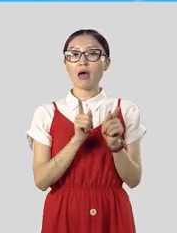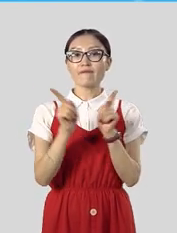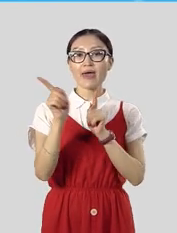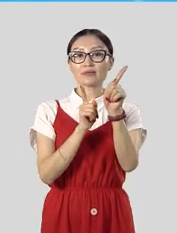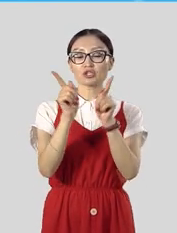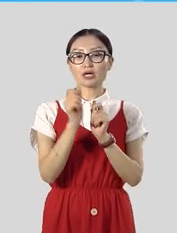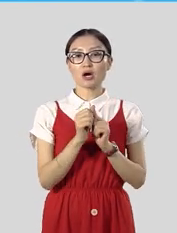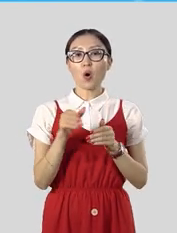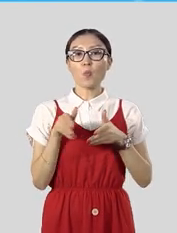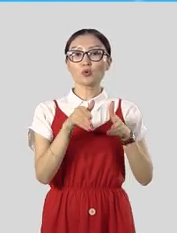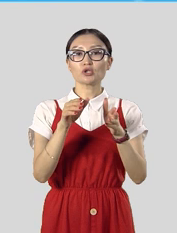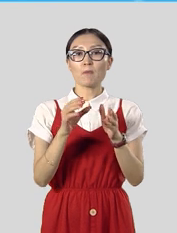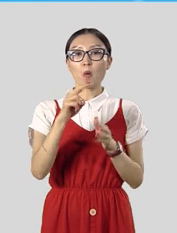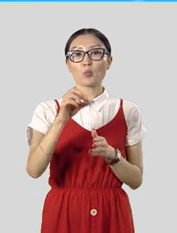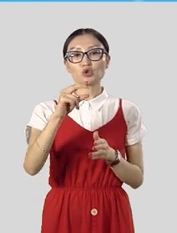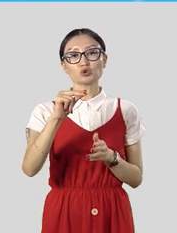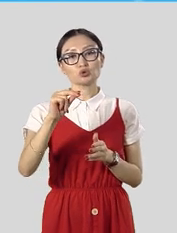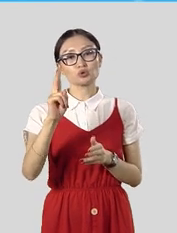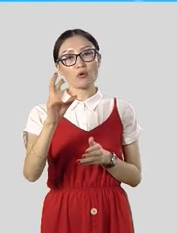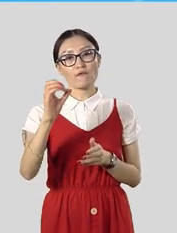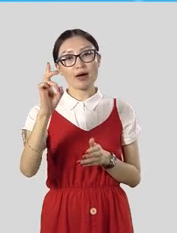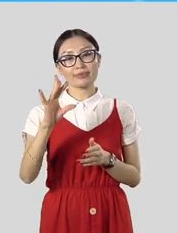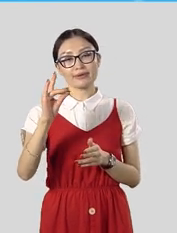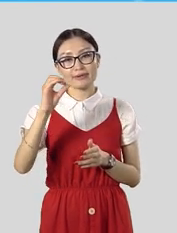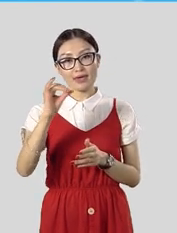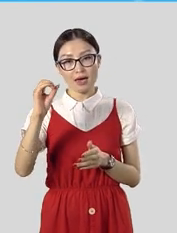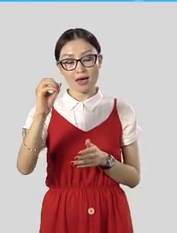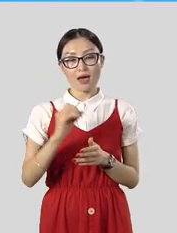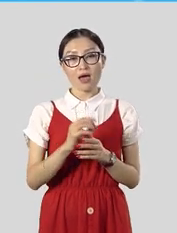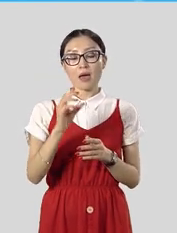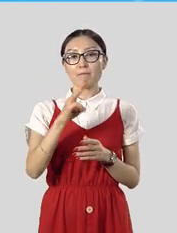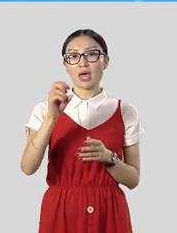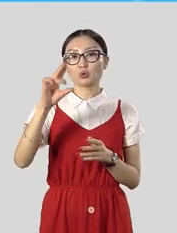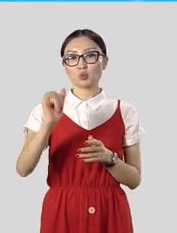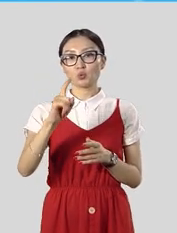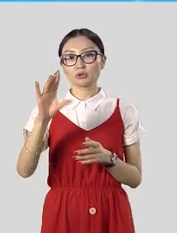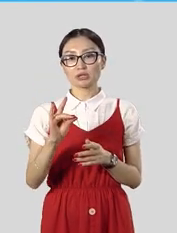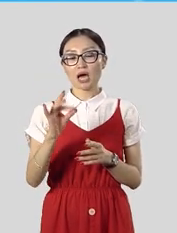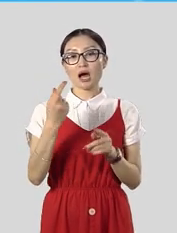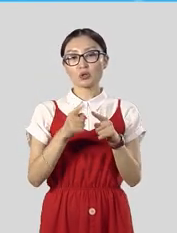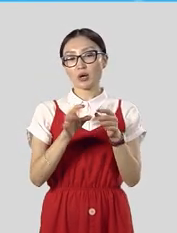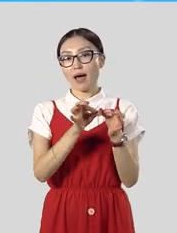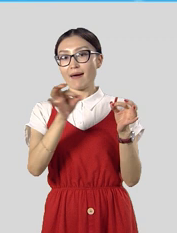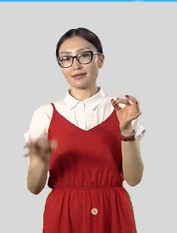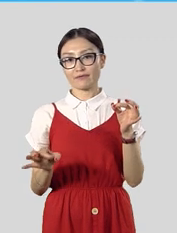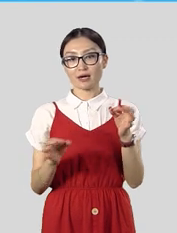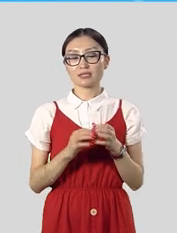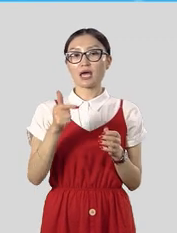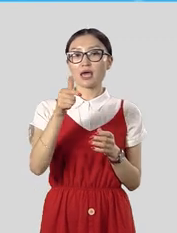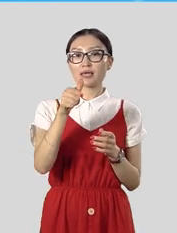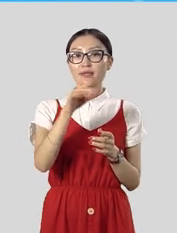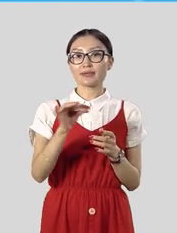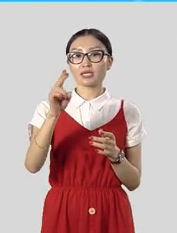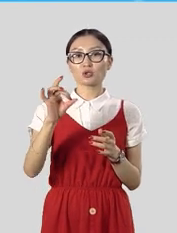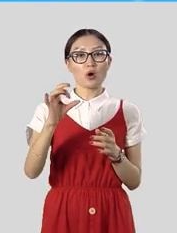колонии путем почкования образуются медузы, которые отрываются от колонии. Гидромедузы